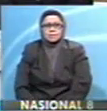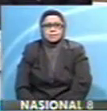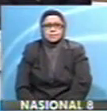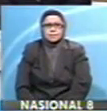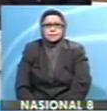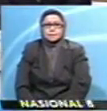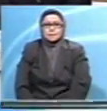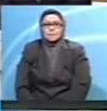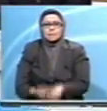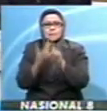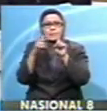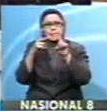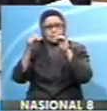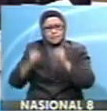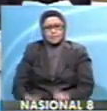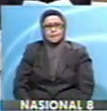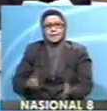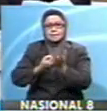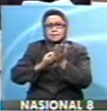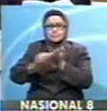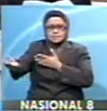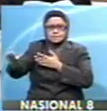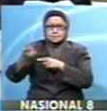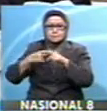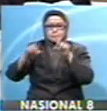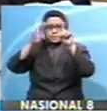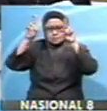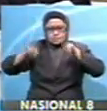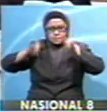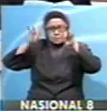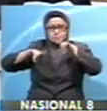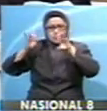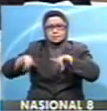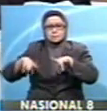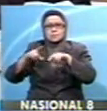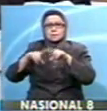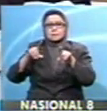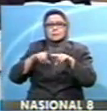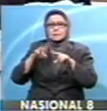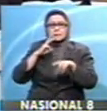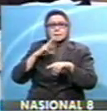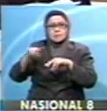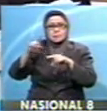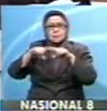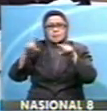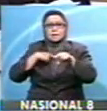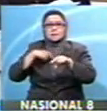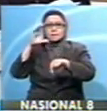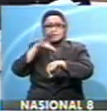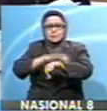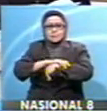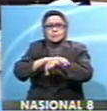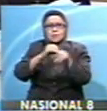lanjut 13 individu gagal ujian saringan awal air kencing berkenaan dadah ditahan TR diting